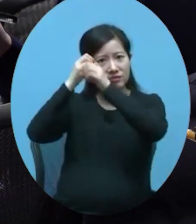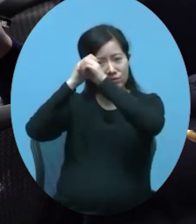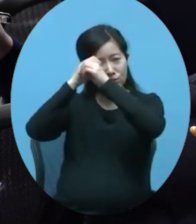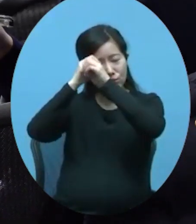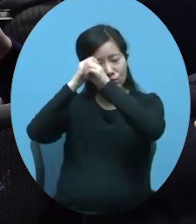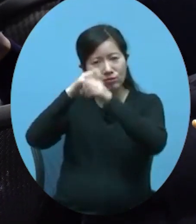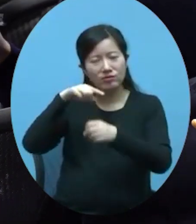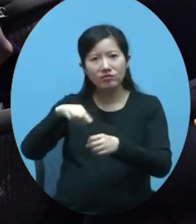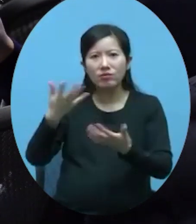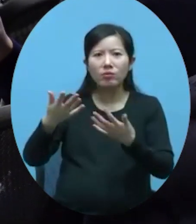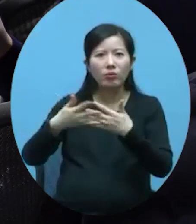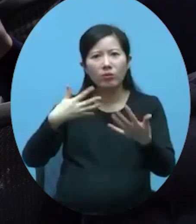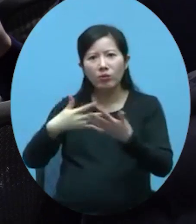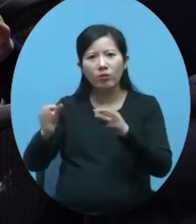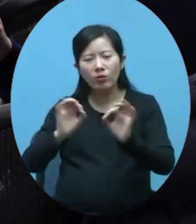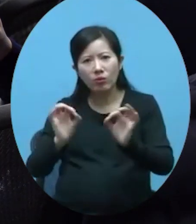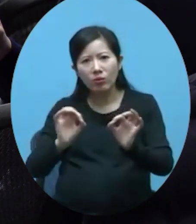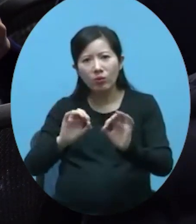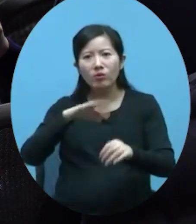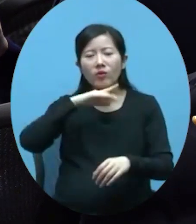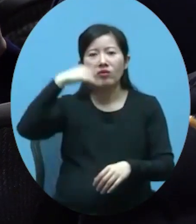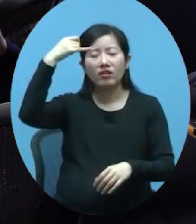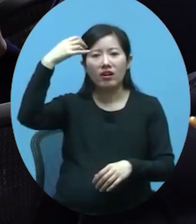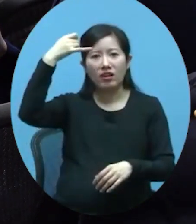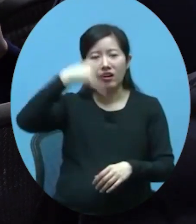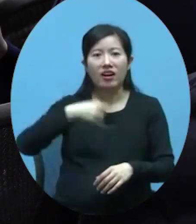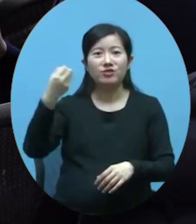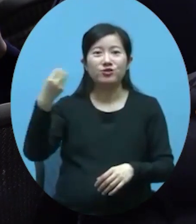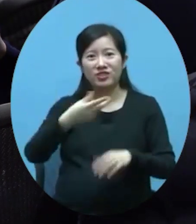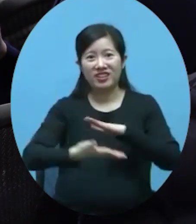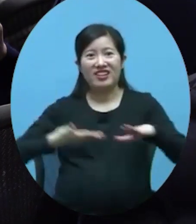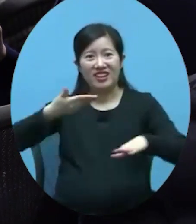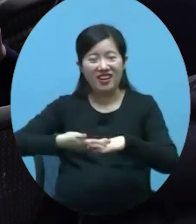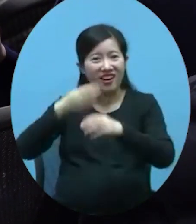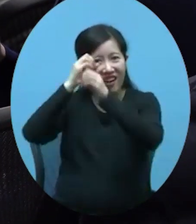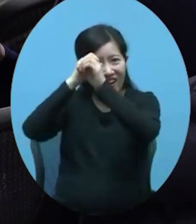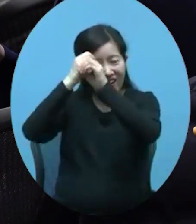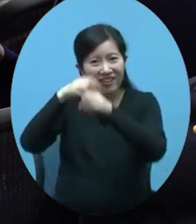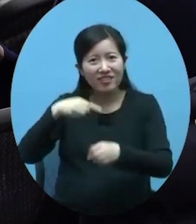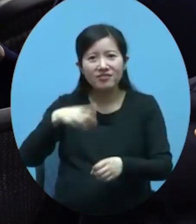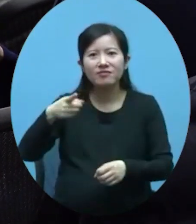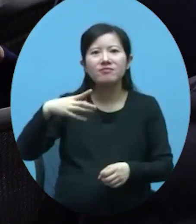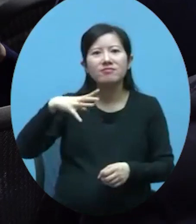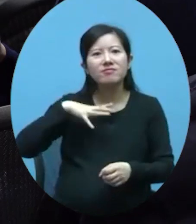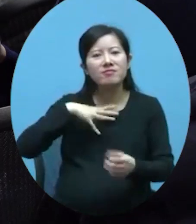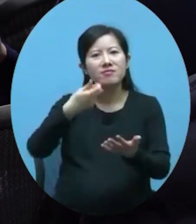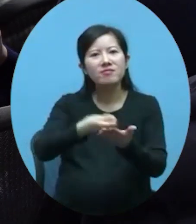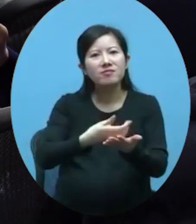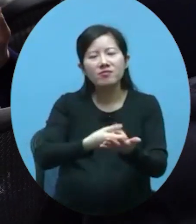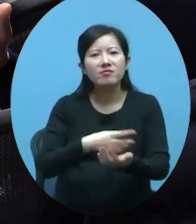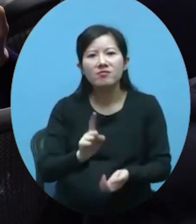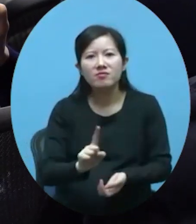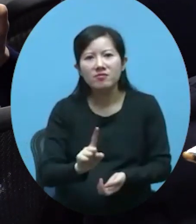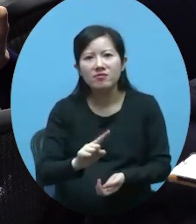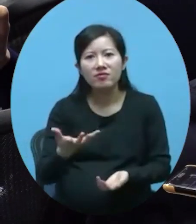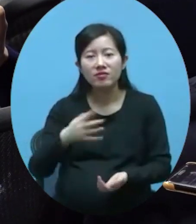阴性那你之后要翻译那我想知道其实在什么情况之下你是觉得那个人需要翻译呢而他要翻译